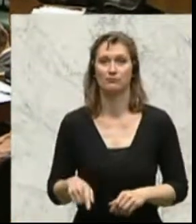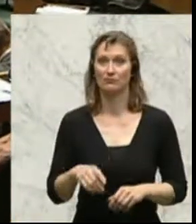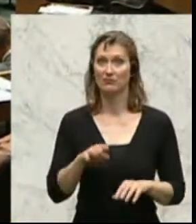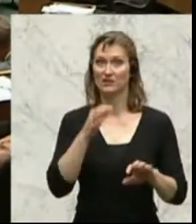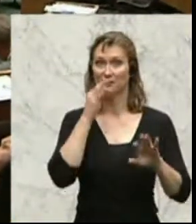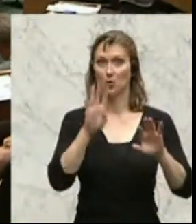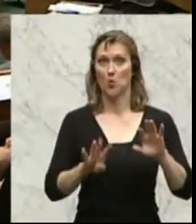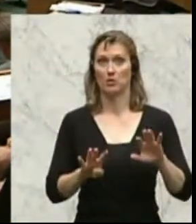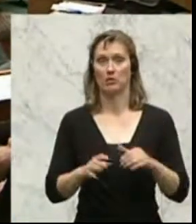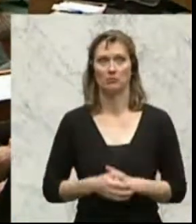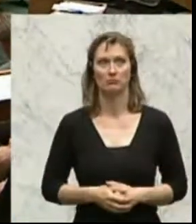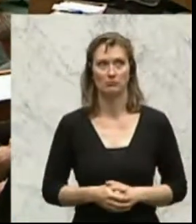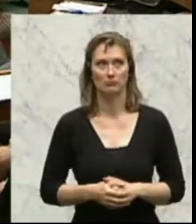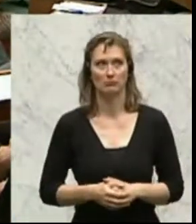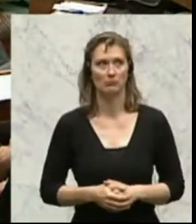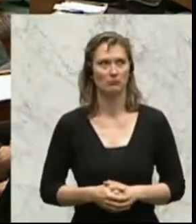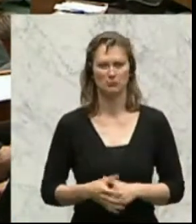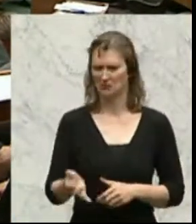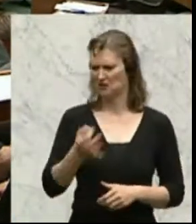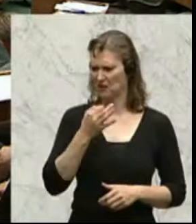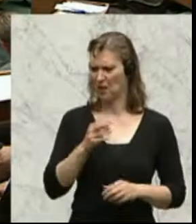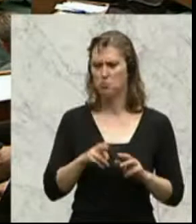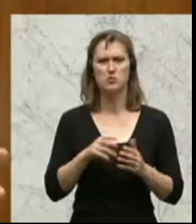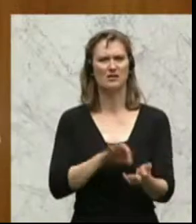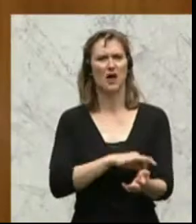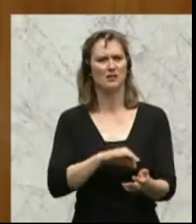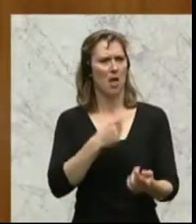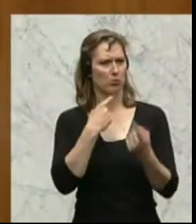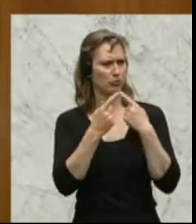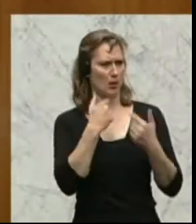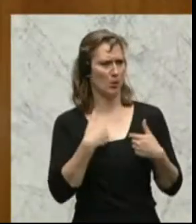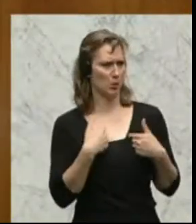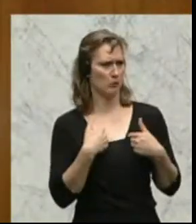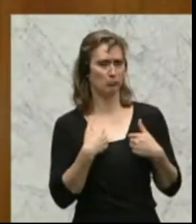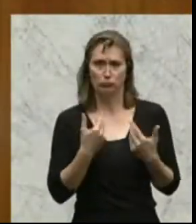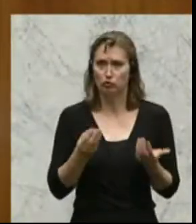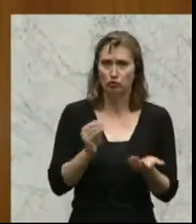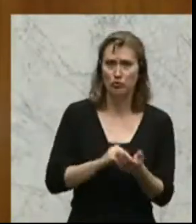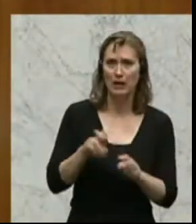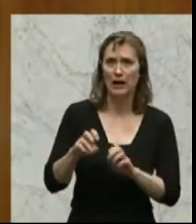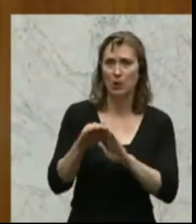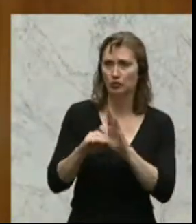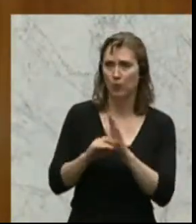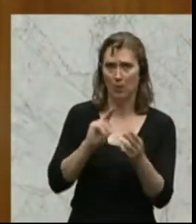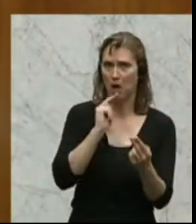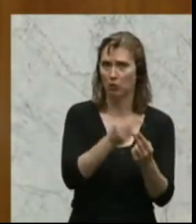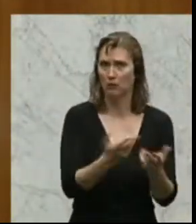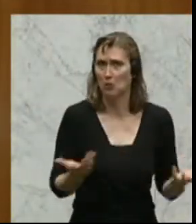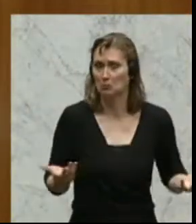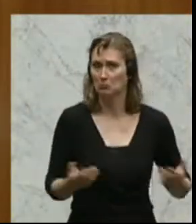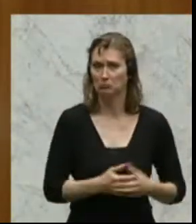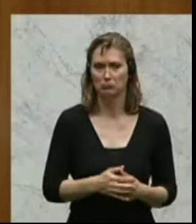Sie fragen, was ich mit dem Bundeskanzler besprochen habe. Das, was im Regierungsprogramm steht, ist die Antwort. Das ist auch